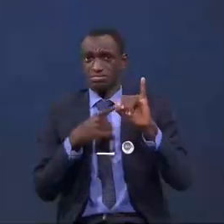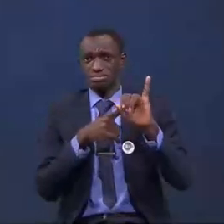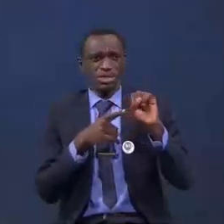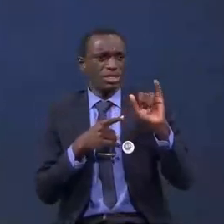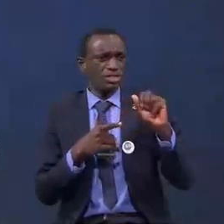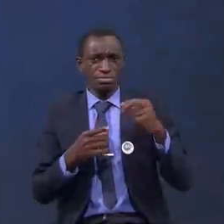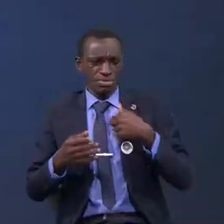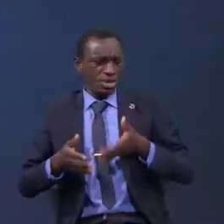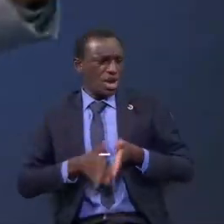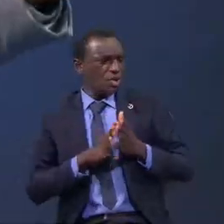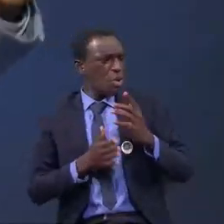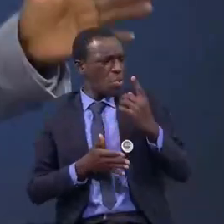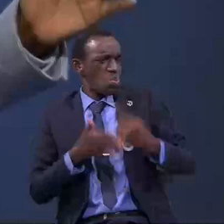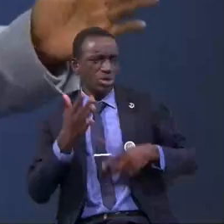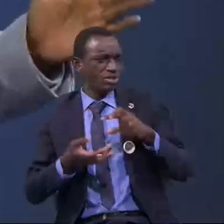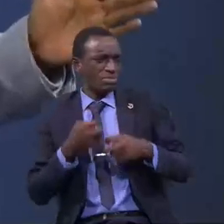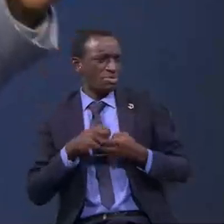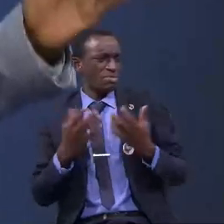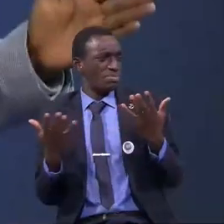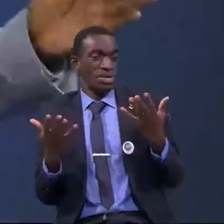Esaïe, quel est le problème?